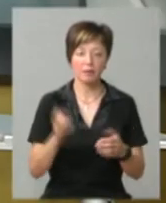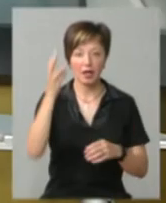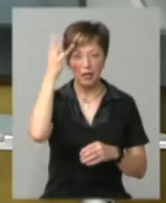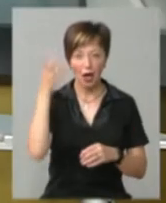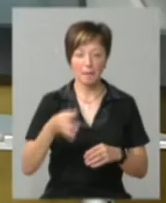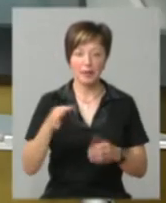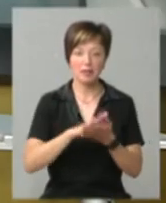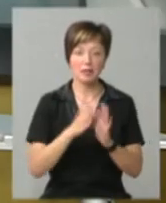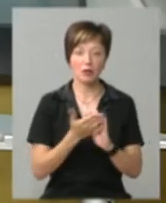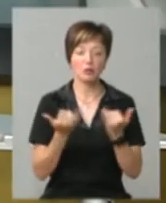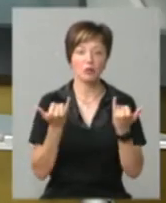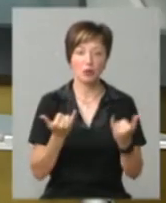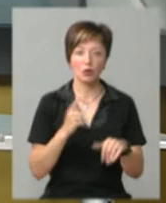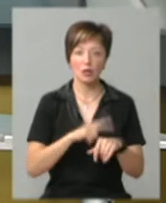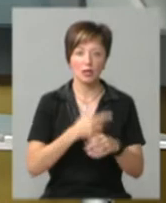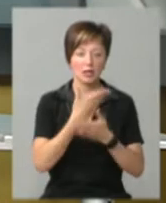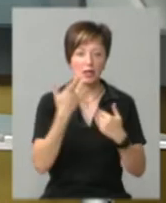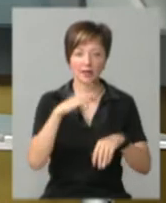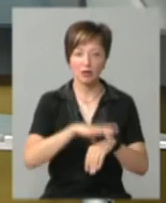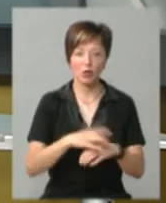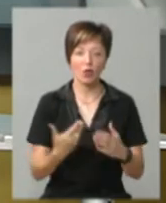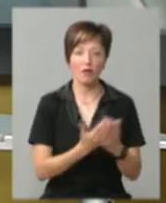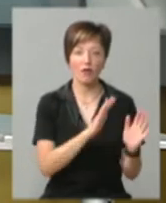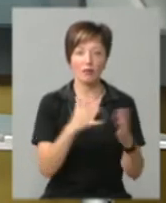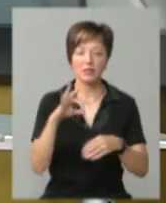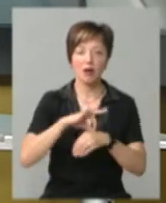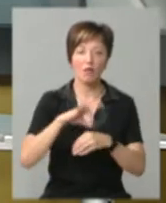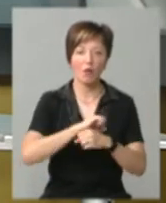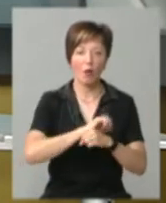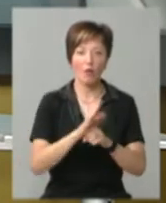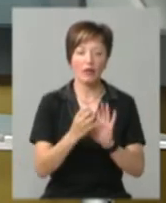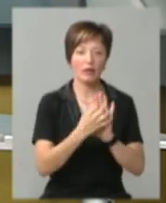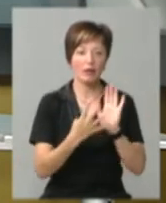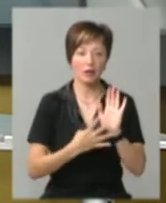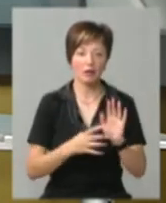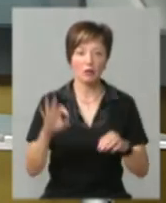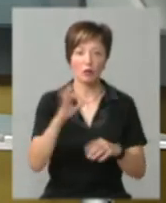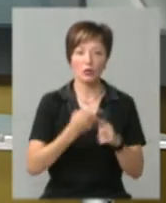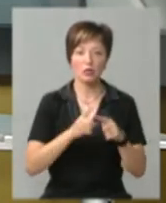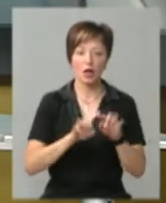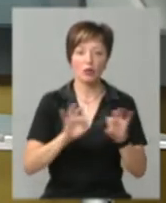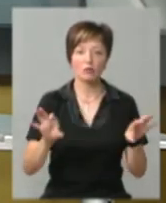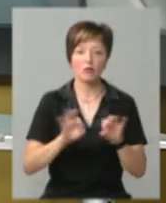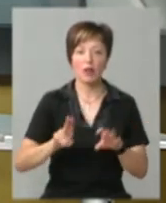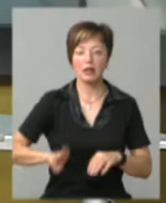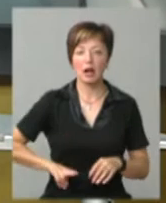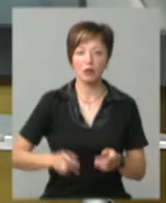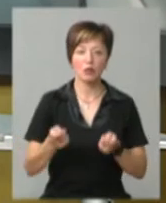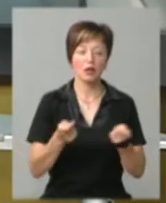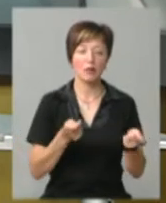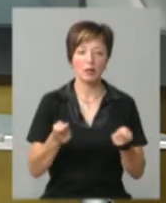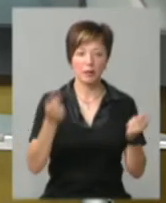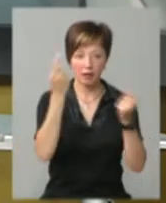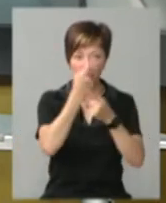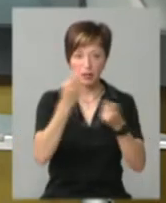Хмельниччині станом на цю годину не зафіксовано нових випадків захворювання на COVID-19. Про це Суспільному розповіла директорка департаменту